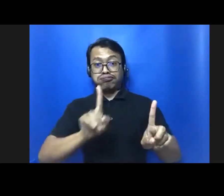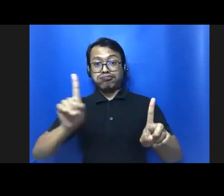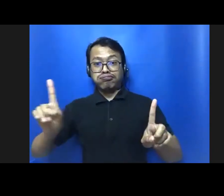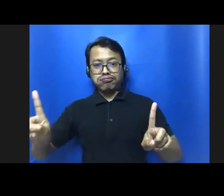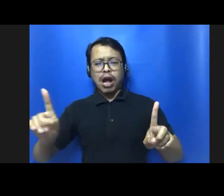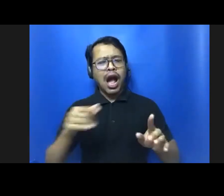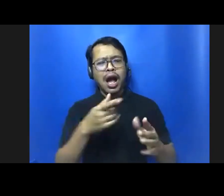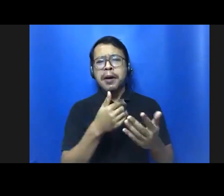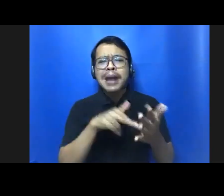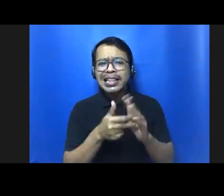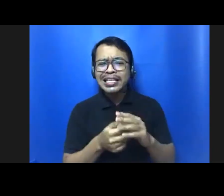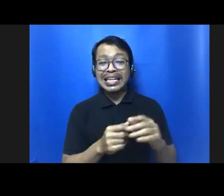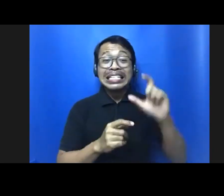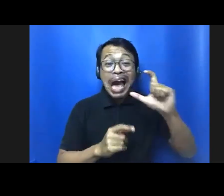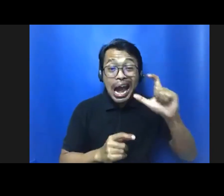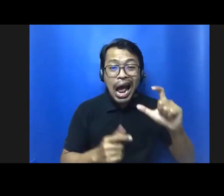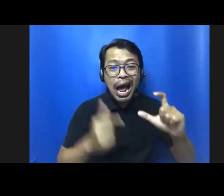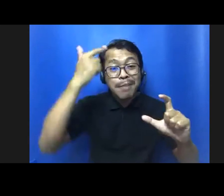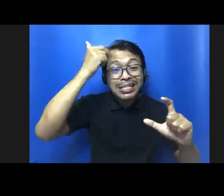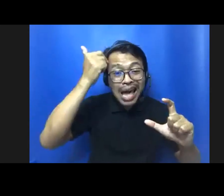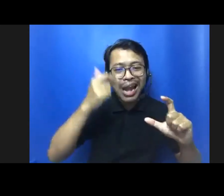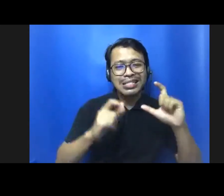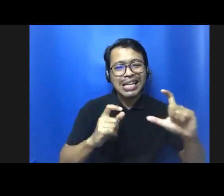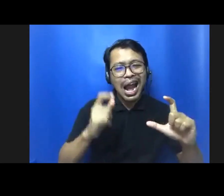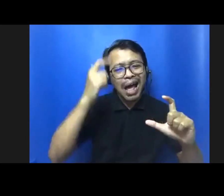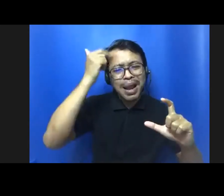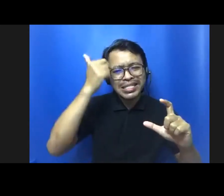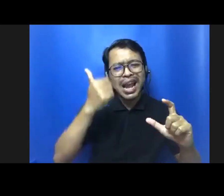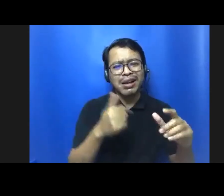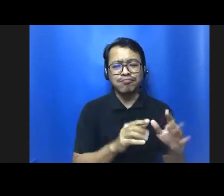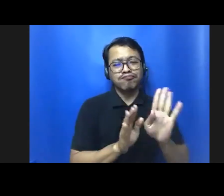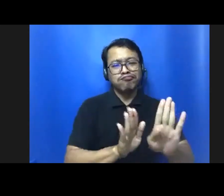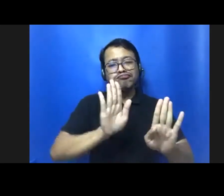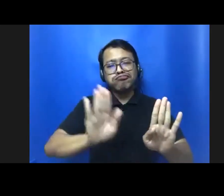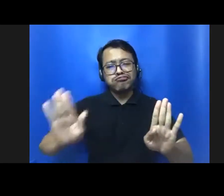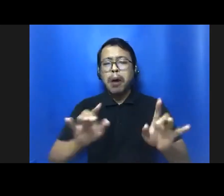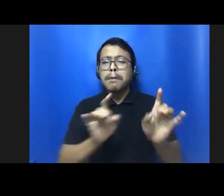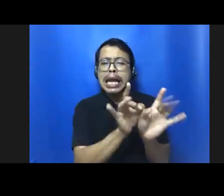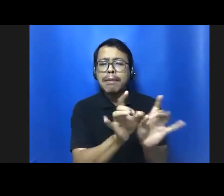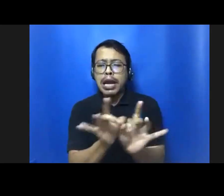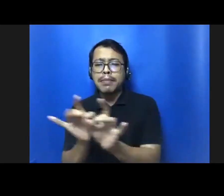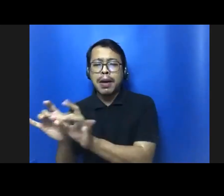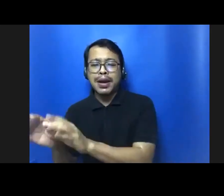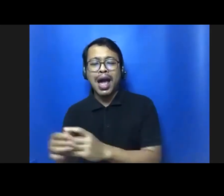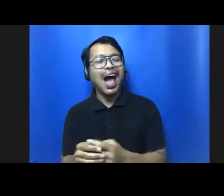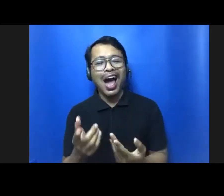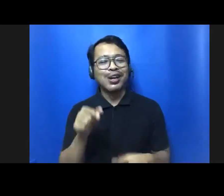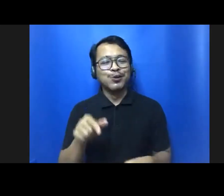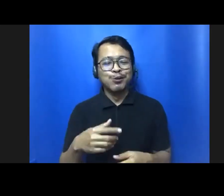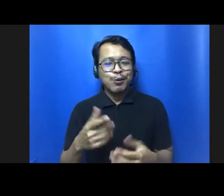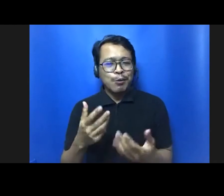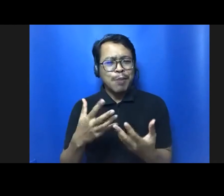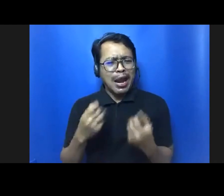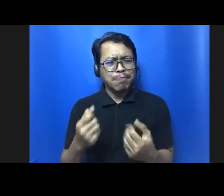dan kerjasama dengan orang tua itu sangat diperlukan di mana saja, bukan hanya di SLB, termasuk